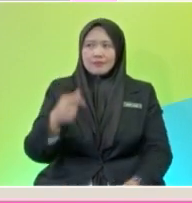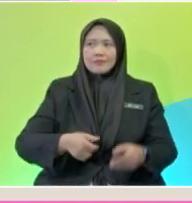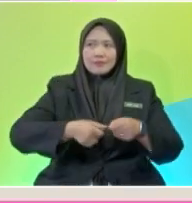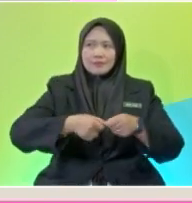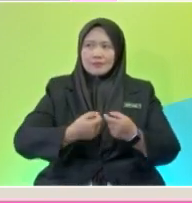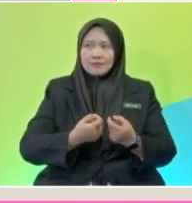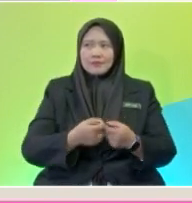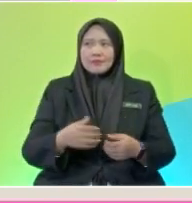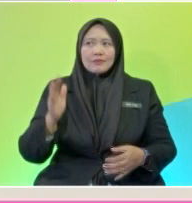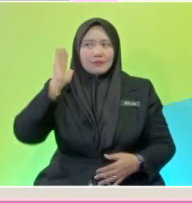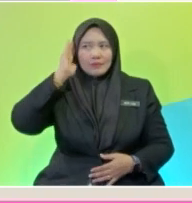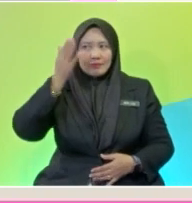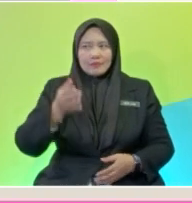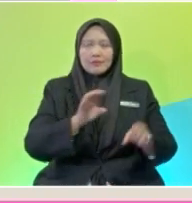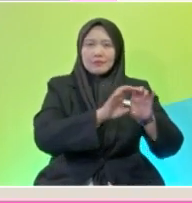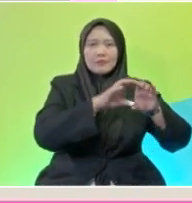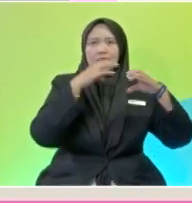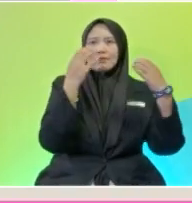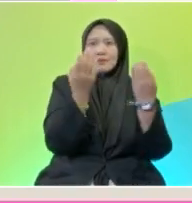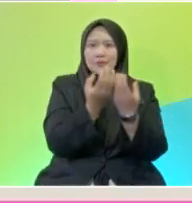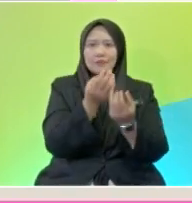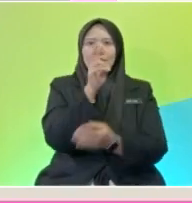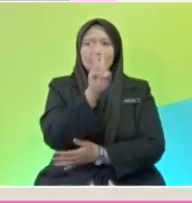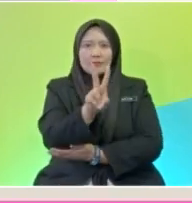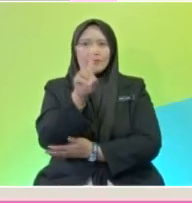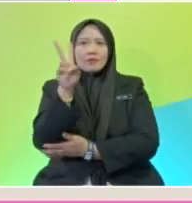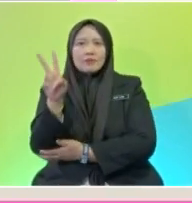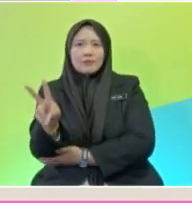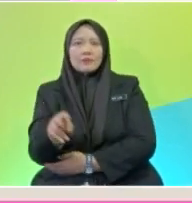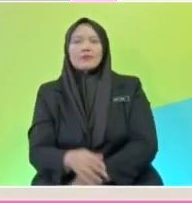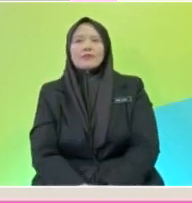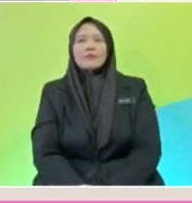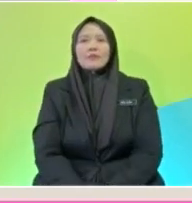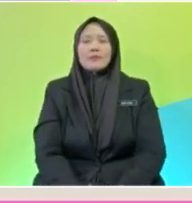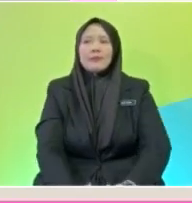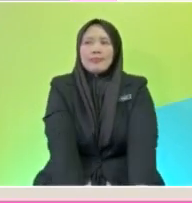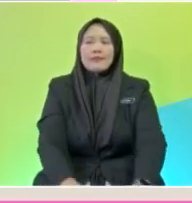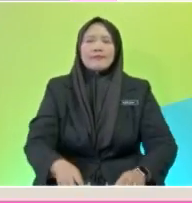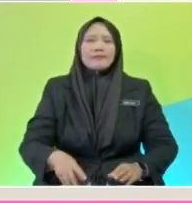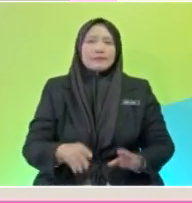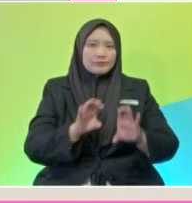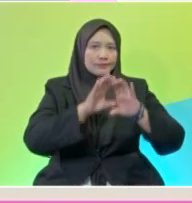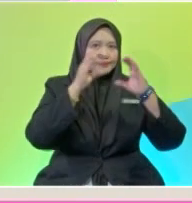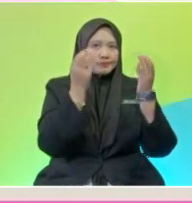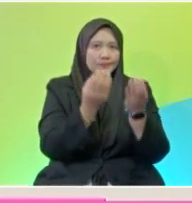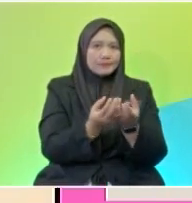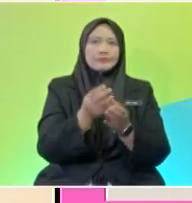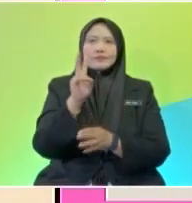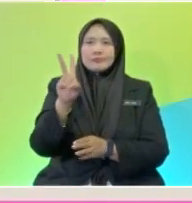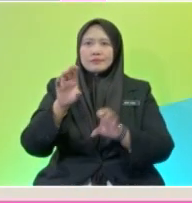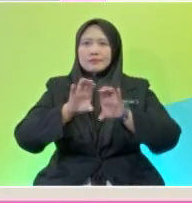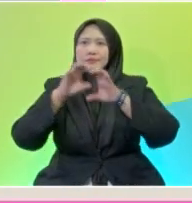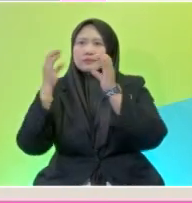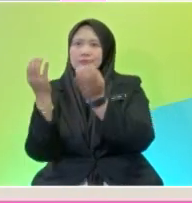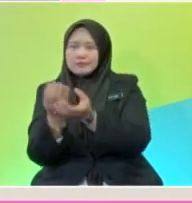dan kita akan kumpul dia dua-dua oke dikumpulkan dua-dua jadi milik itu kumpulkan